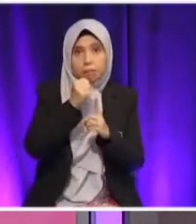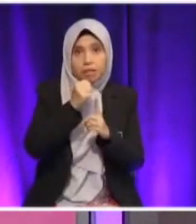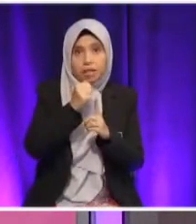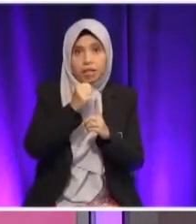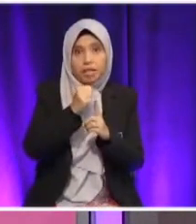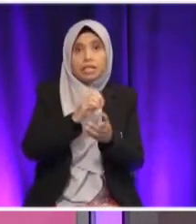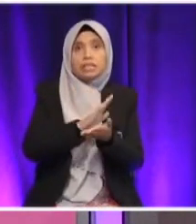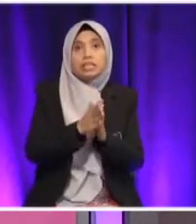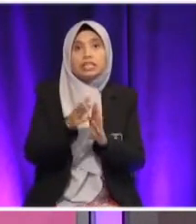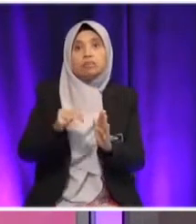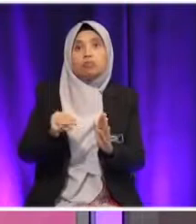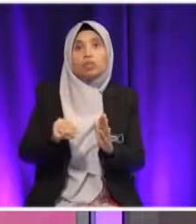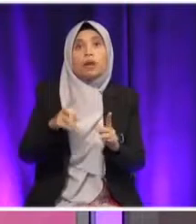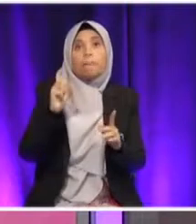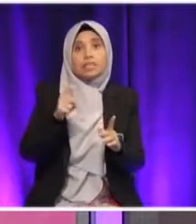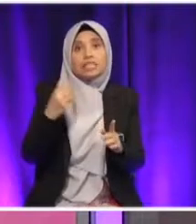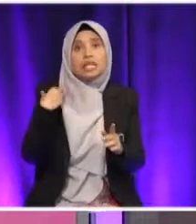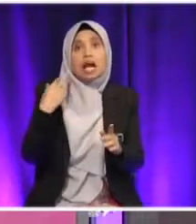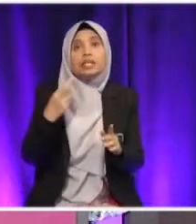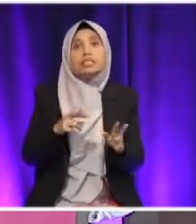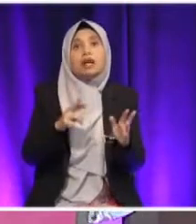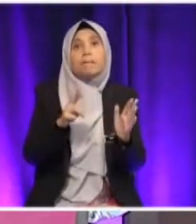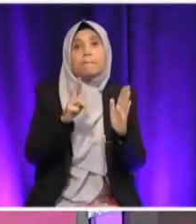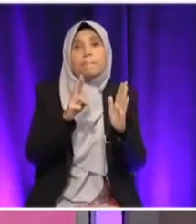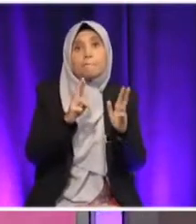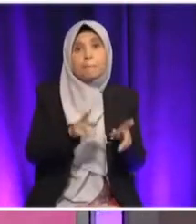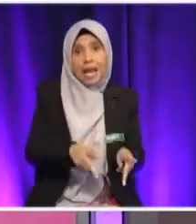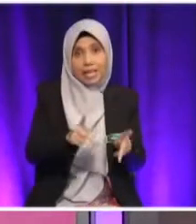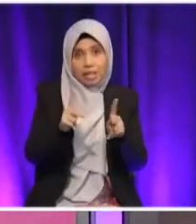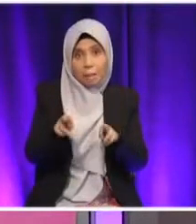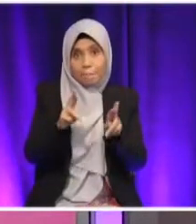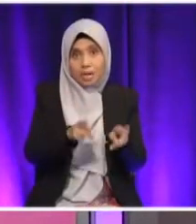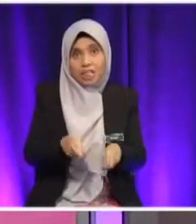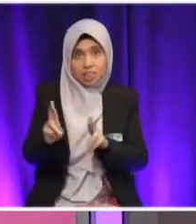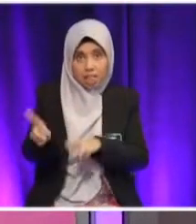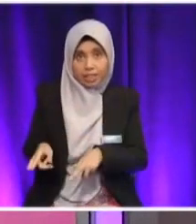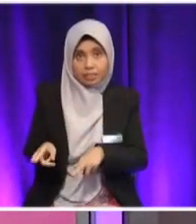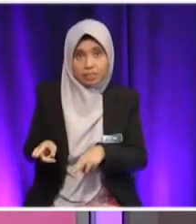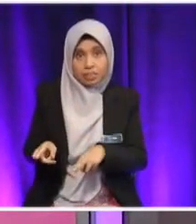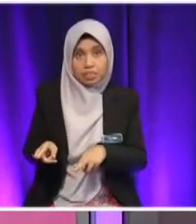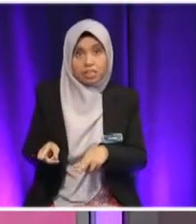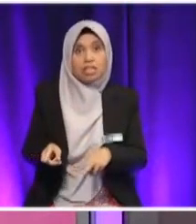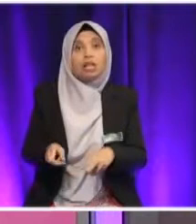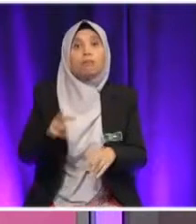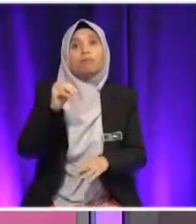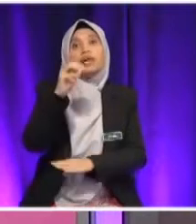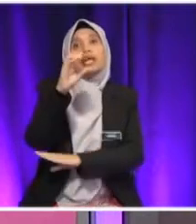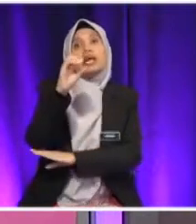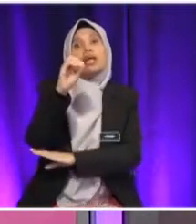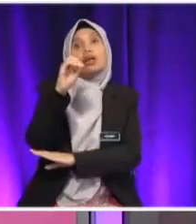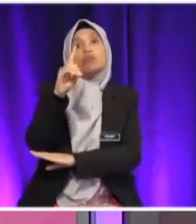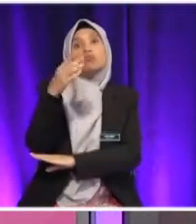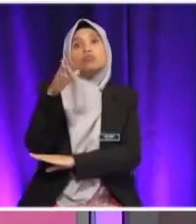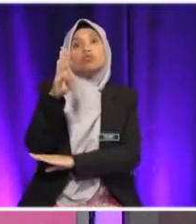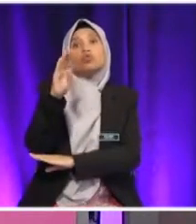mereka kena ada satu perancangan yang niscaya Tunjukkan yaitu mood board ataupun bila ditengok apa